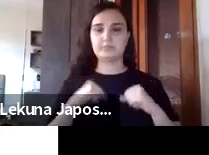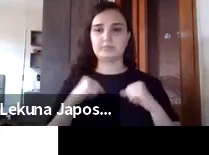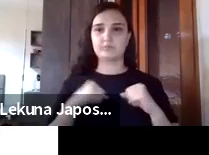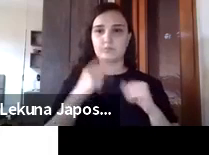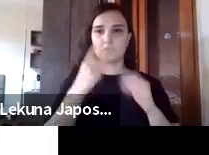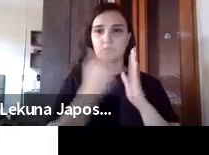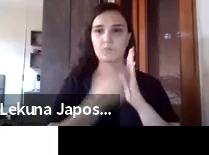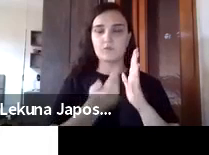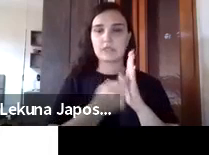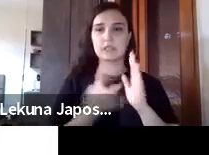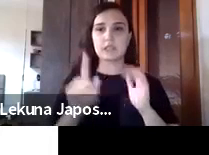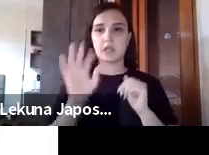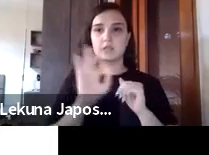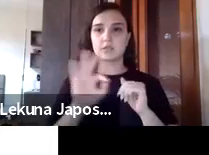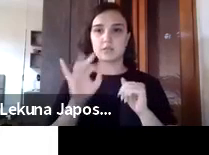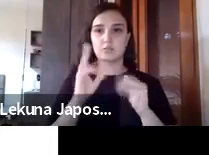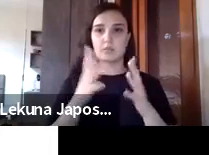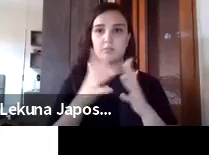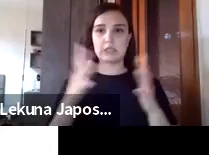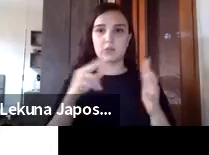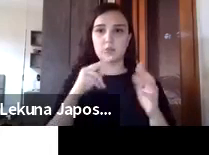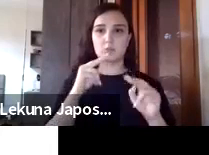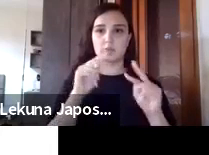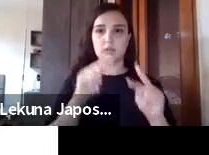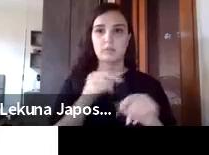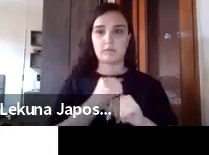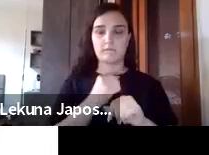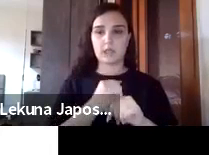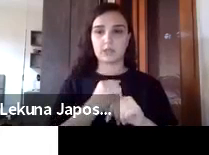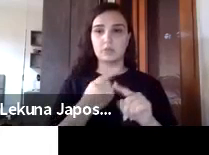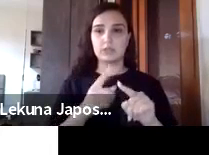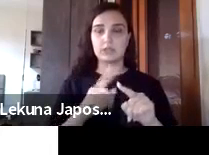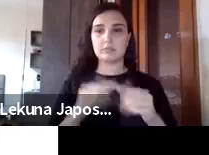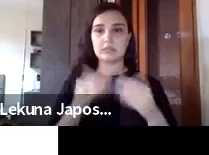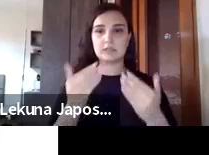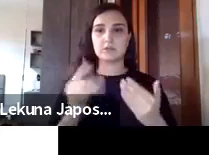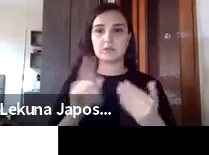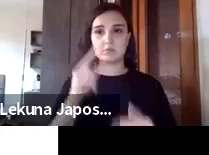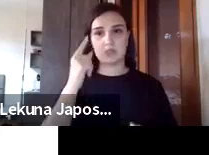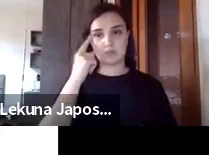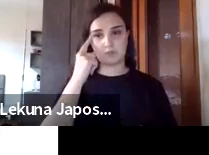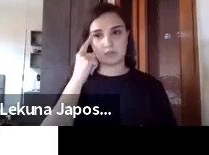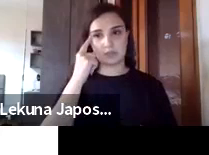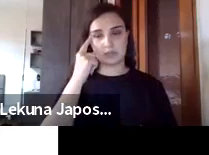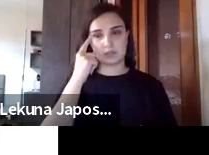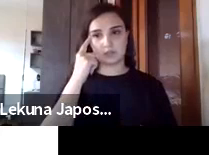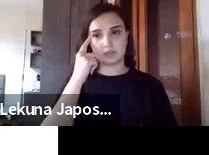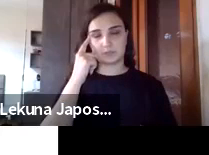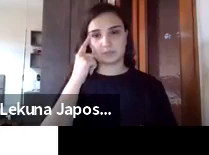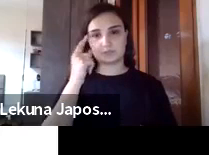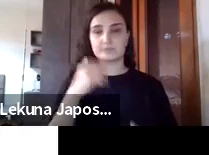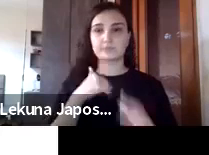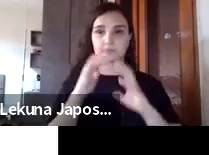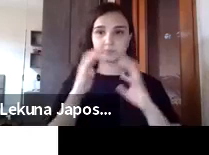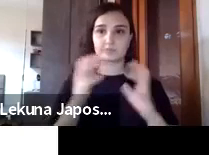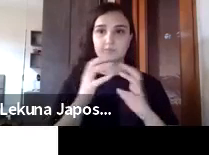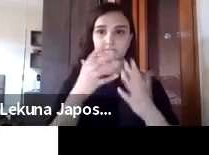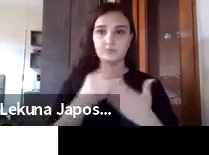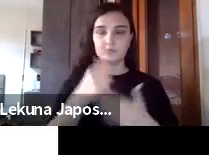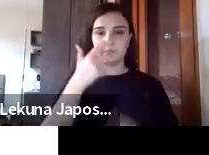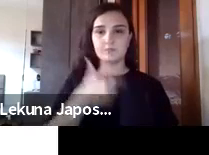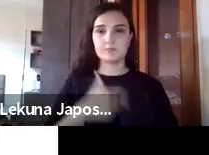მეჩვენებინა, რაზე უნდა გავაკეთოთ მეტნაკლებად აქცენტი იმისთვის, რომ დავფიქრდეთ, რამდენად ზრუნავ მე საკუთარ